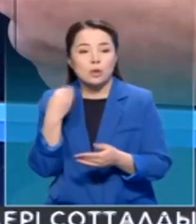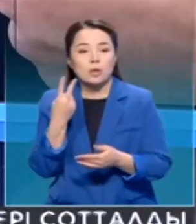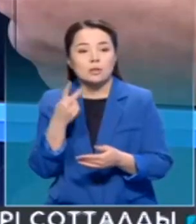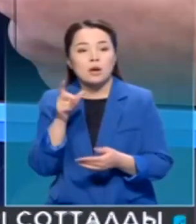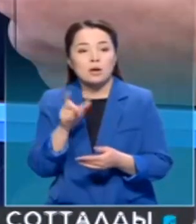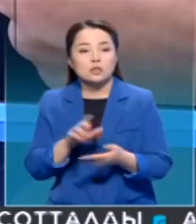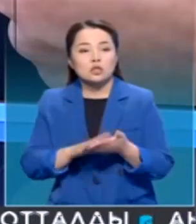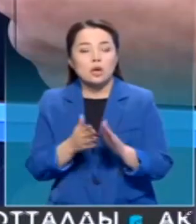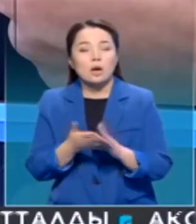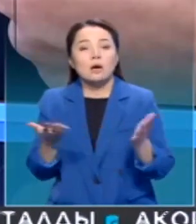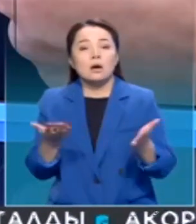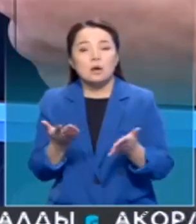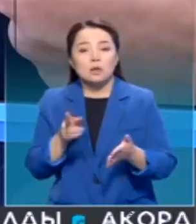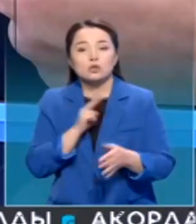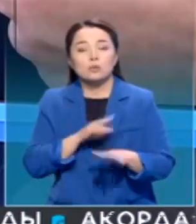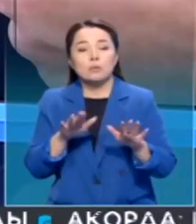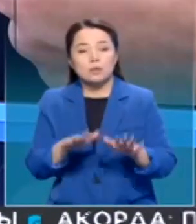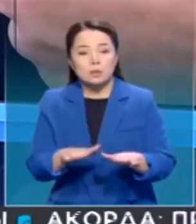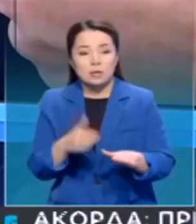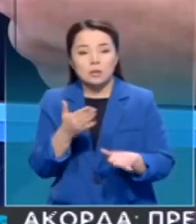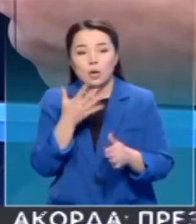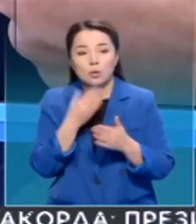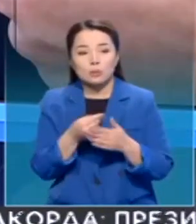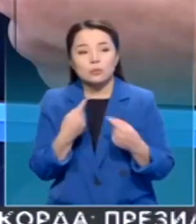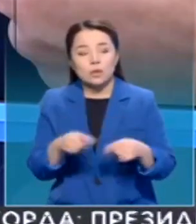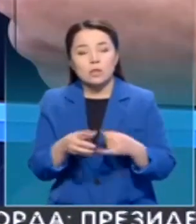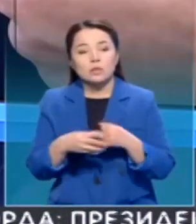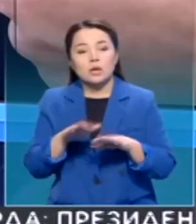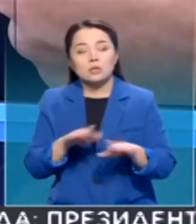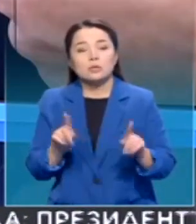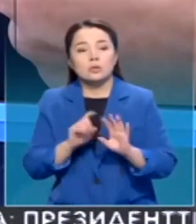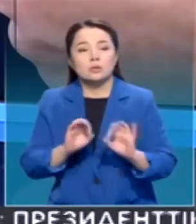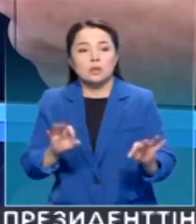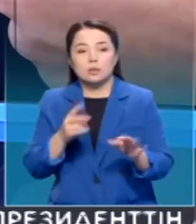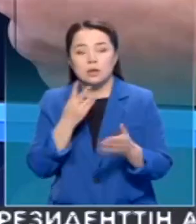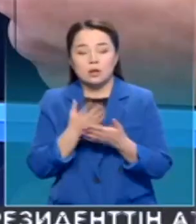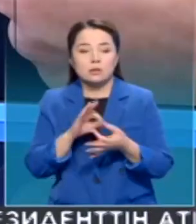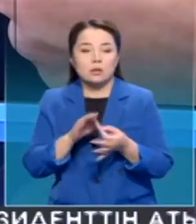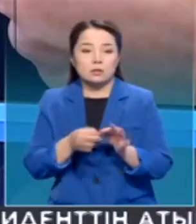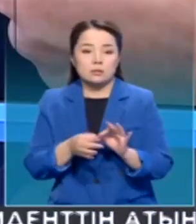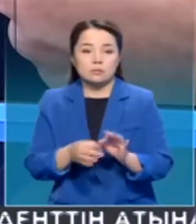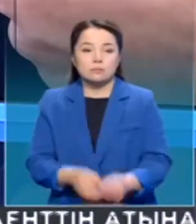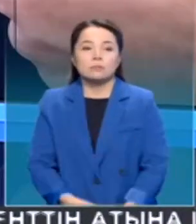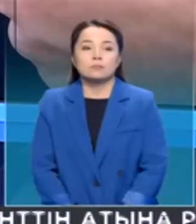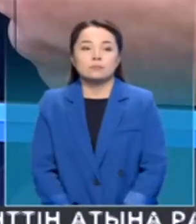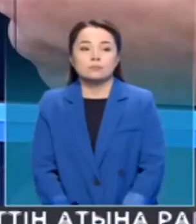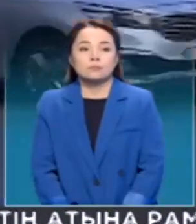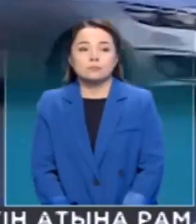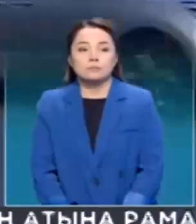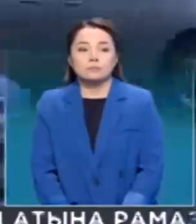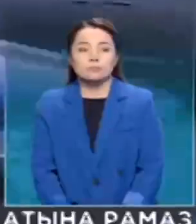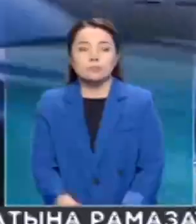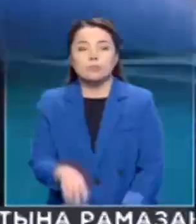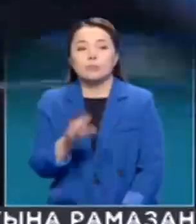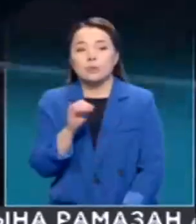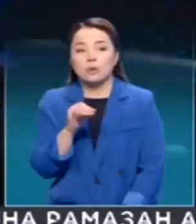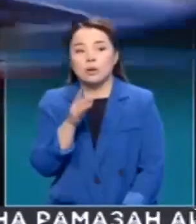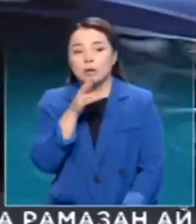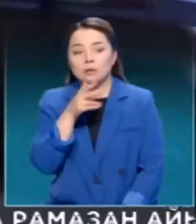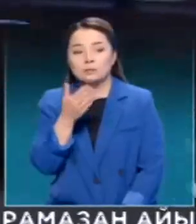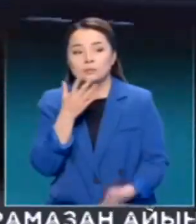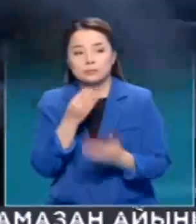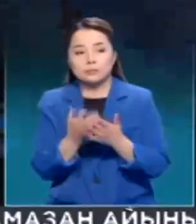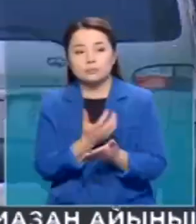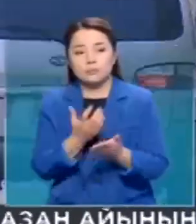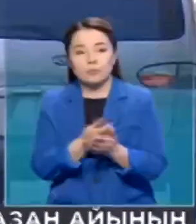азаматтың жағдайы қалай? Сонда жұмыс істеп жүрген өзге жерлестеріміз не дейді? Тілшіміз айтсын. Оңтүстік Кореяда жоғары